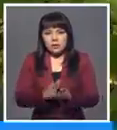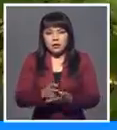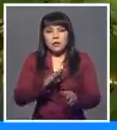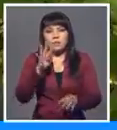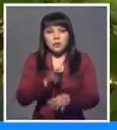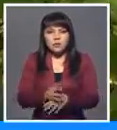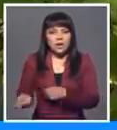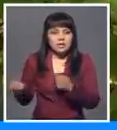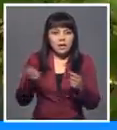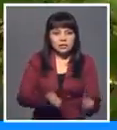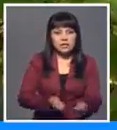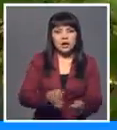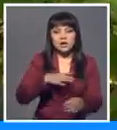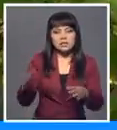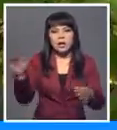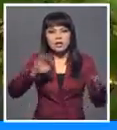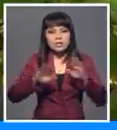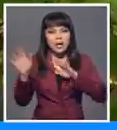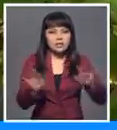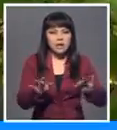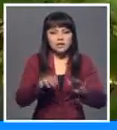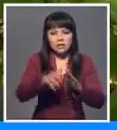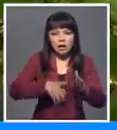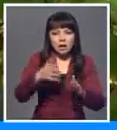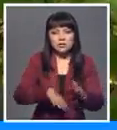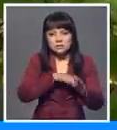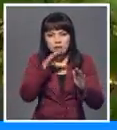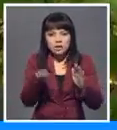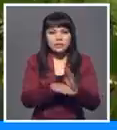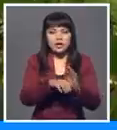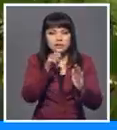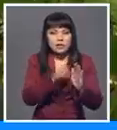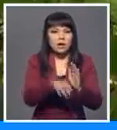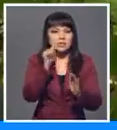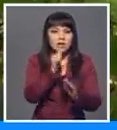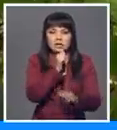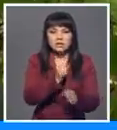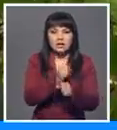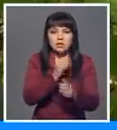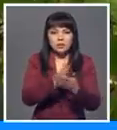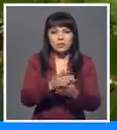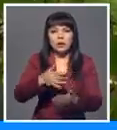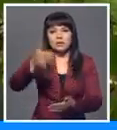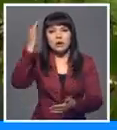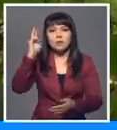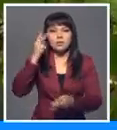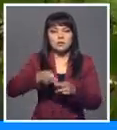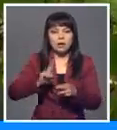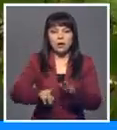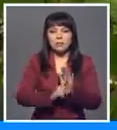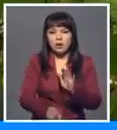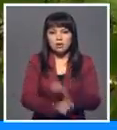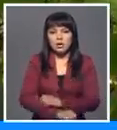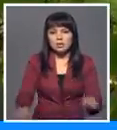әкеліп, қардың астына көміп, окоп жасап, маскировка жасап жүрдік. Әйтпесе аспаннан әкеліп бомбалап,